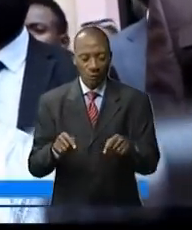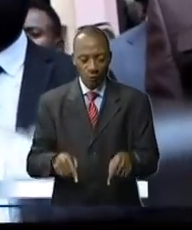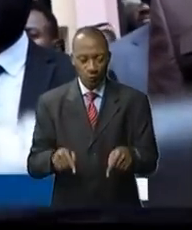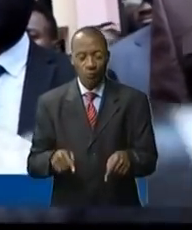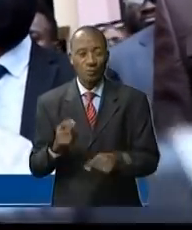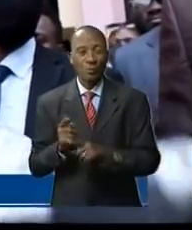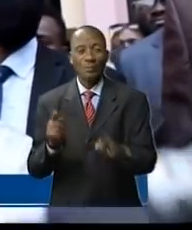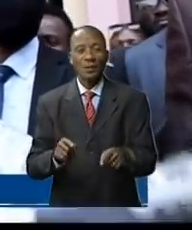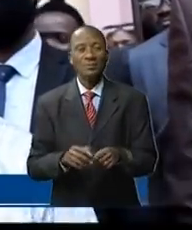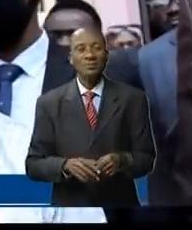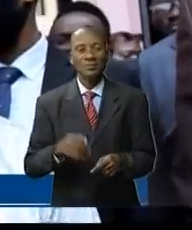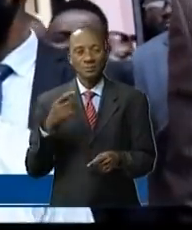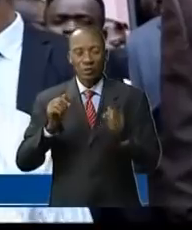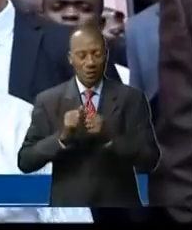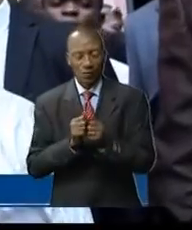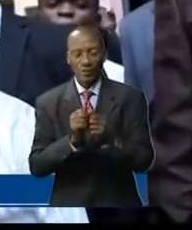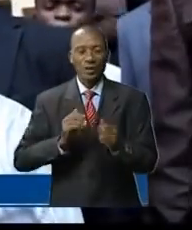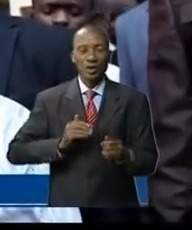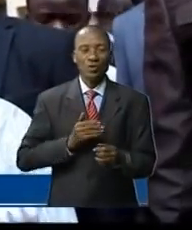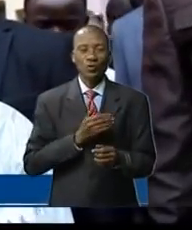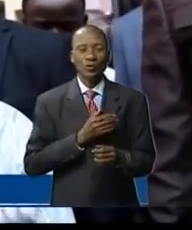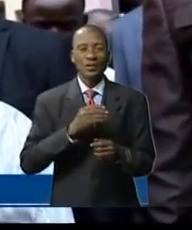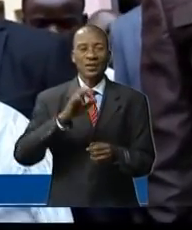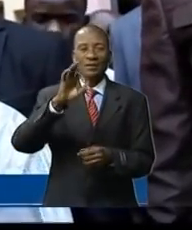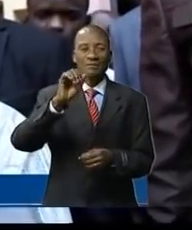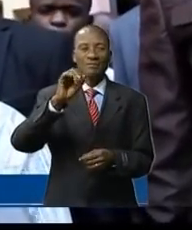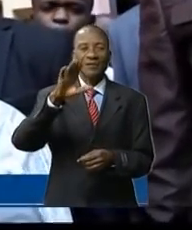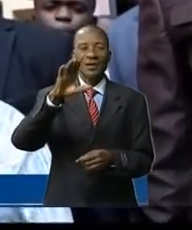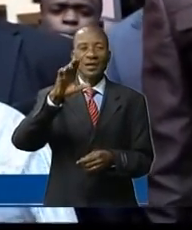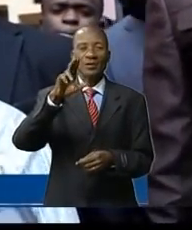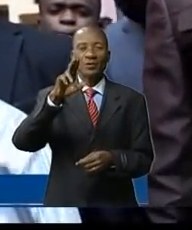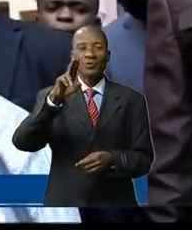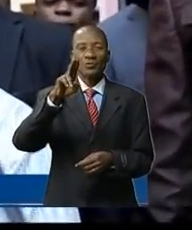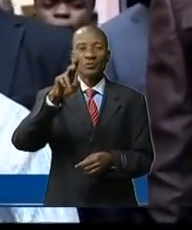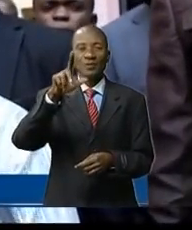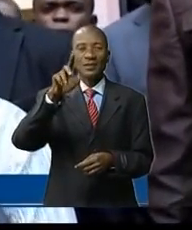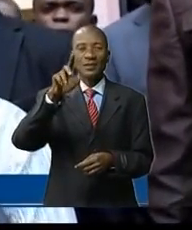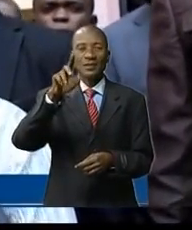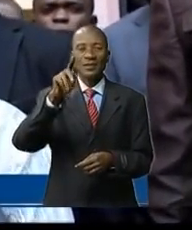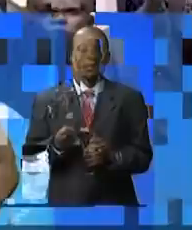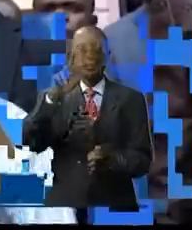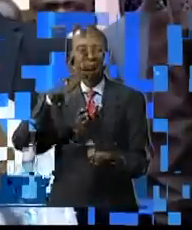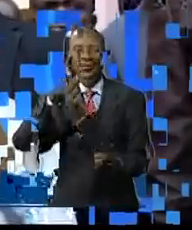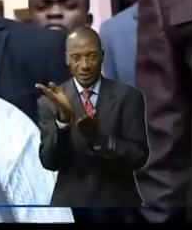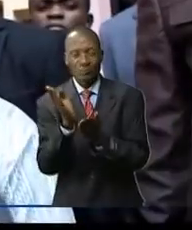ma faculté dans l'exercice de mes fonctions de ministre. Et ministre,